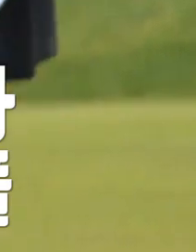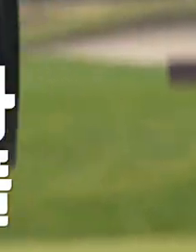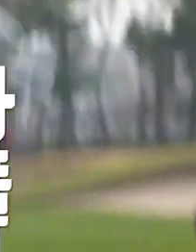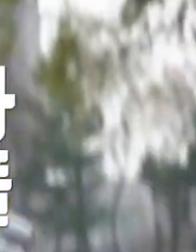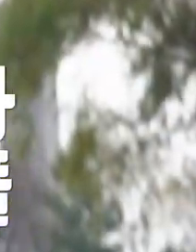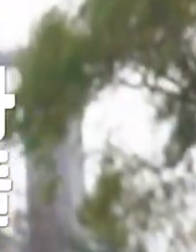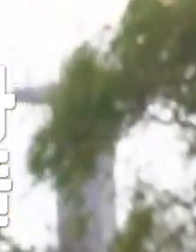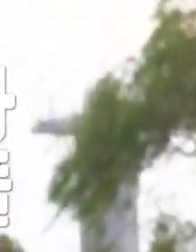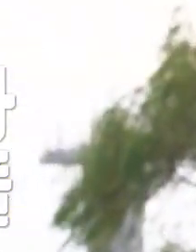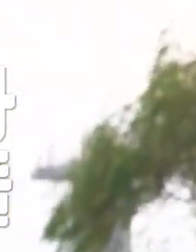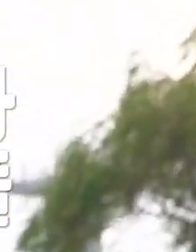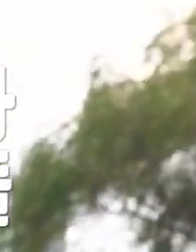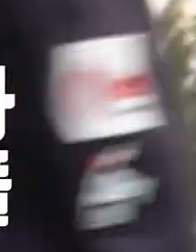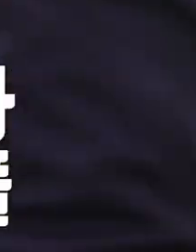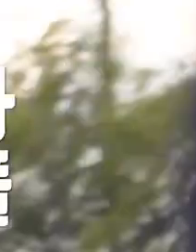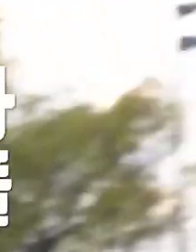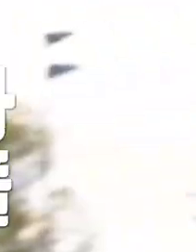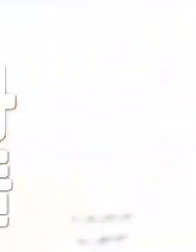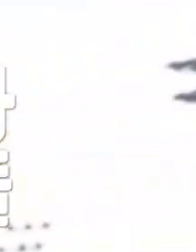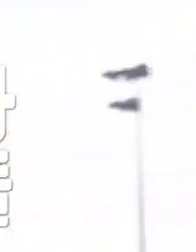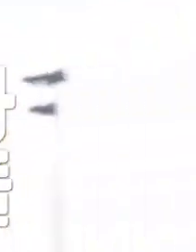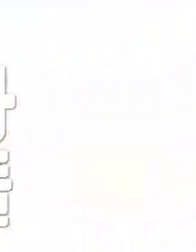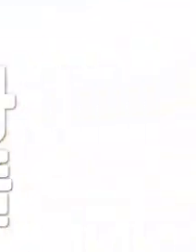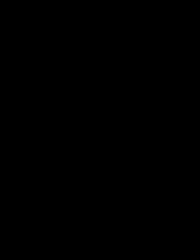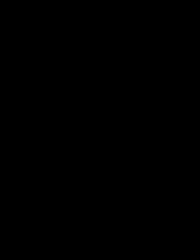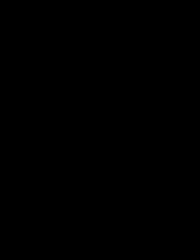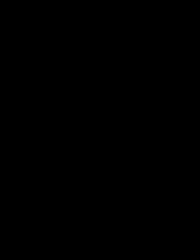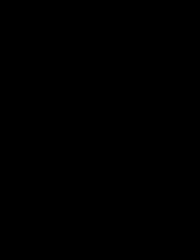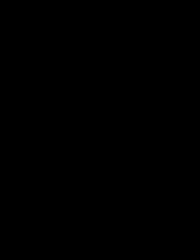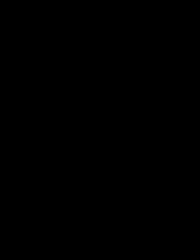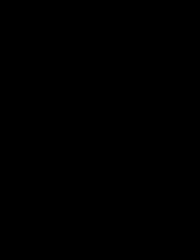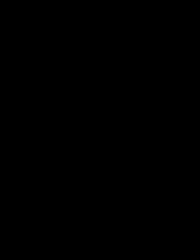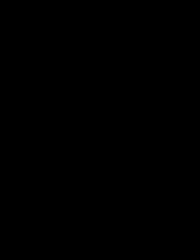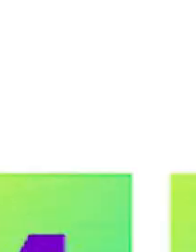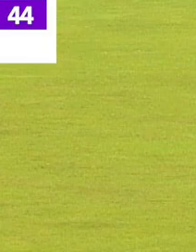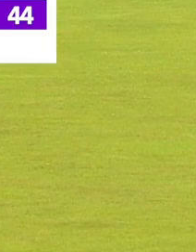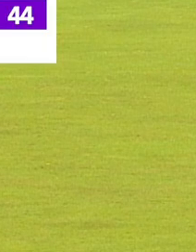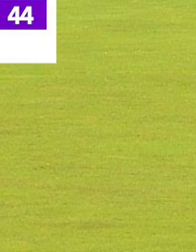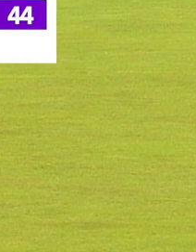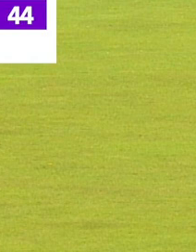하연 2 3 3